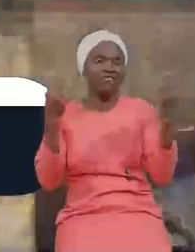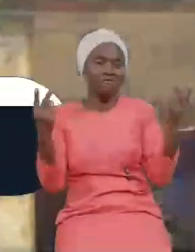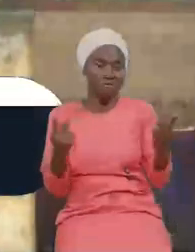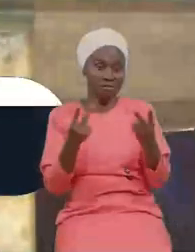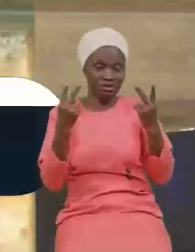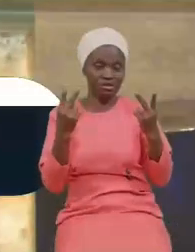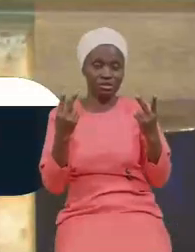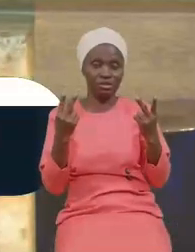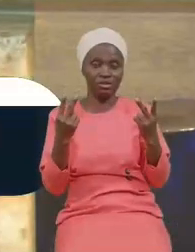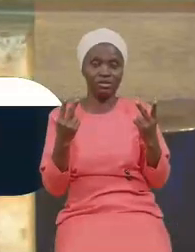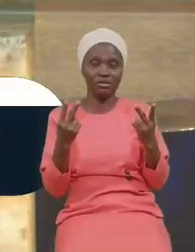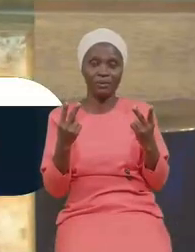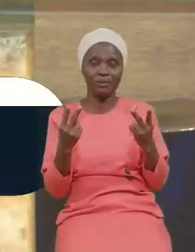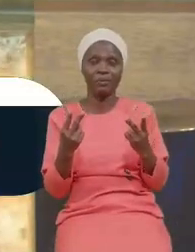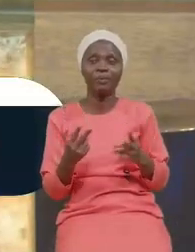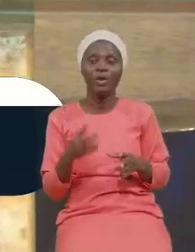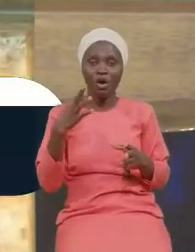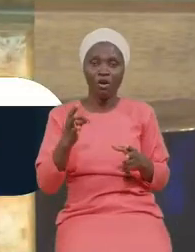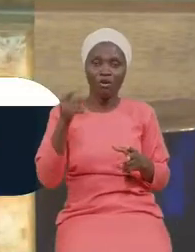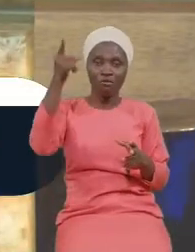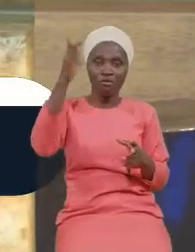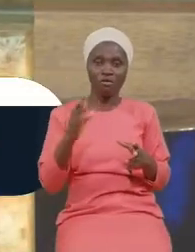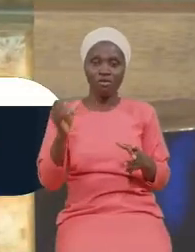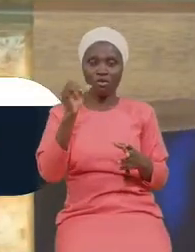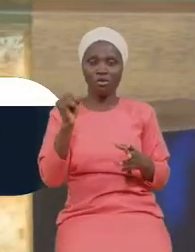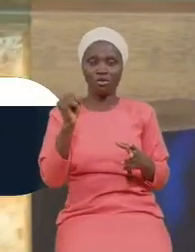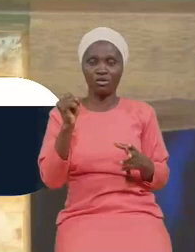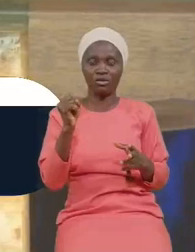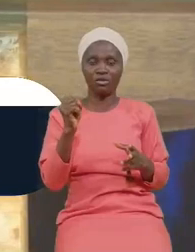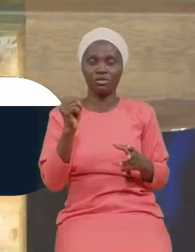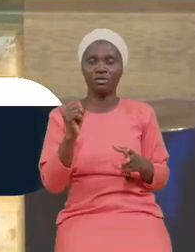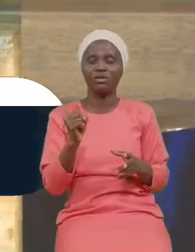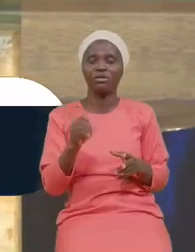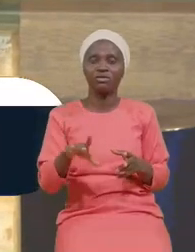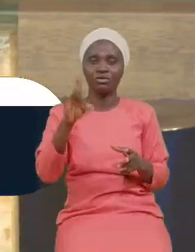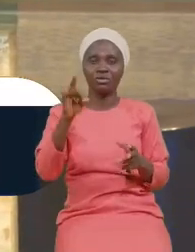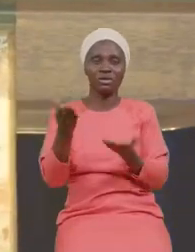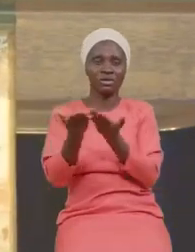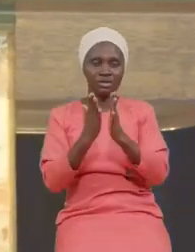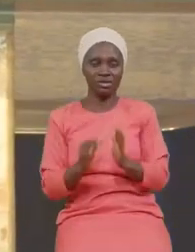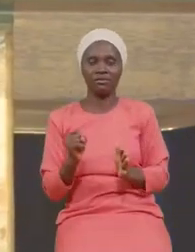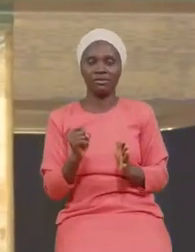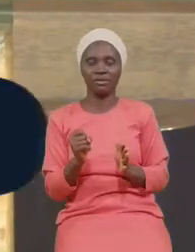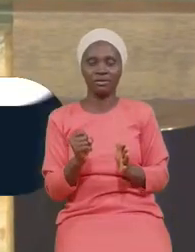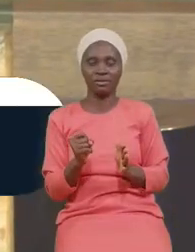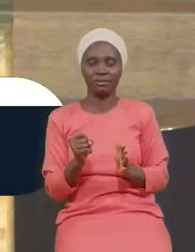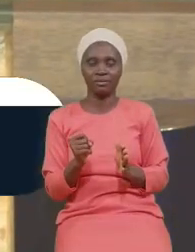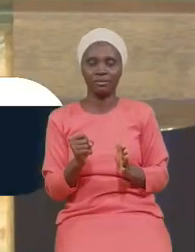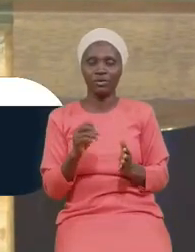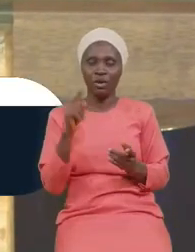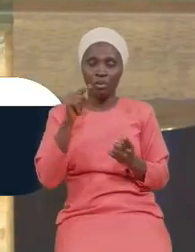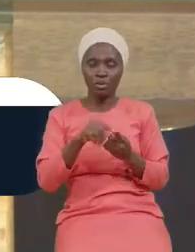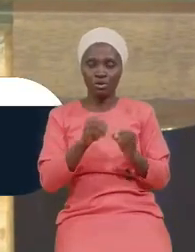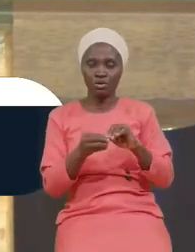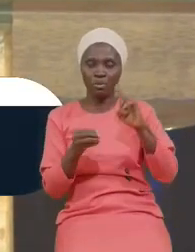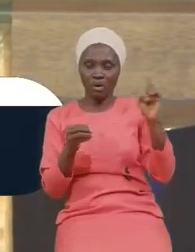serviteurs commissionnés de Dieu nous allons voir trois points 1 la considération collective